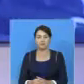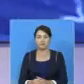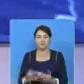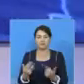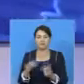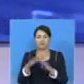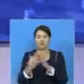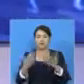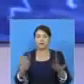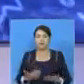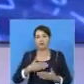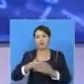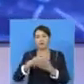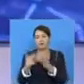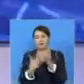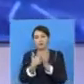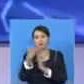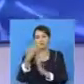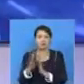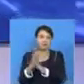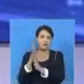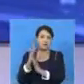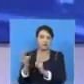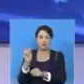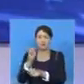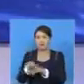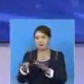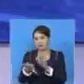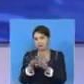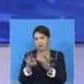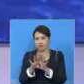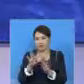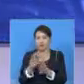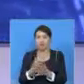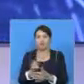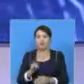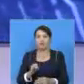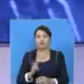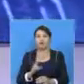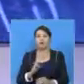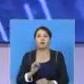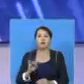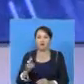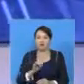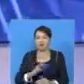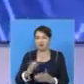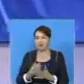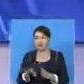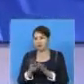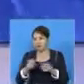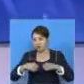Ия, ауыл тұрғындарының белсенділігі жоғары. Олар кезегімен келіп, өз таңдауын жасап жатыр. Арна тілшілері аудандағы аумақтық